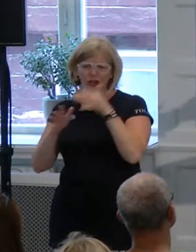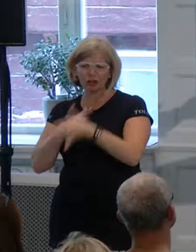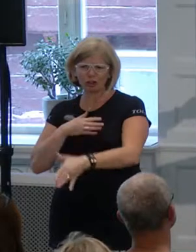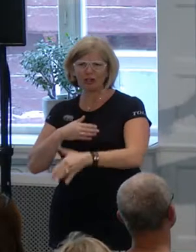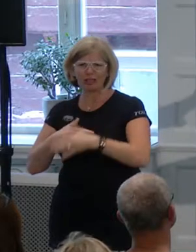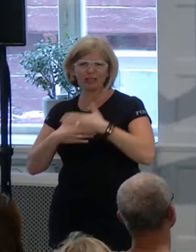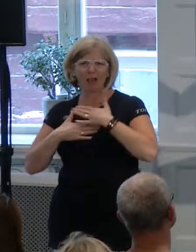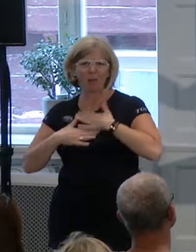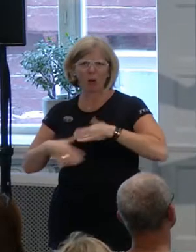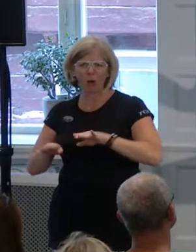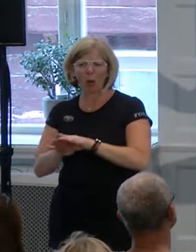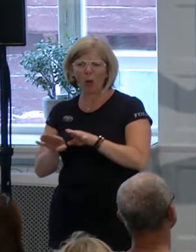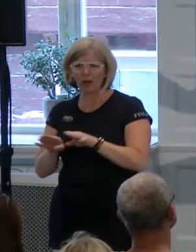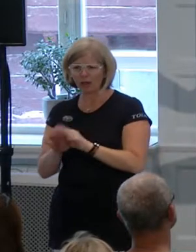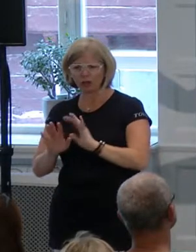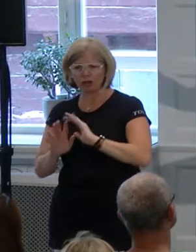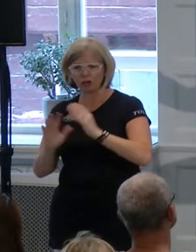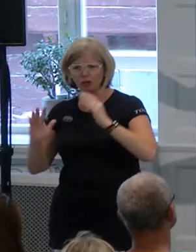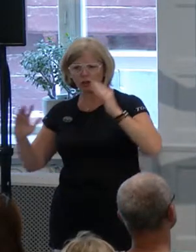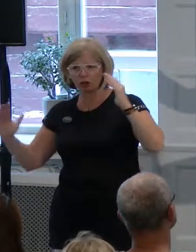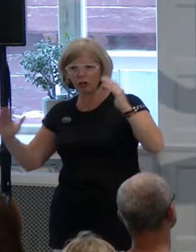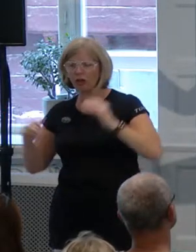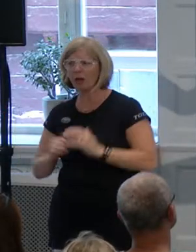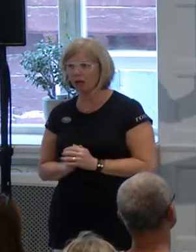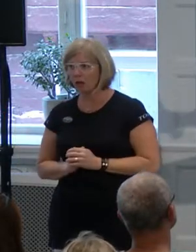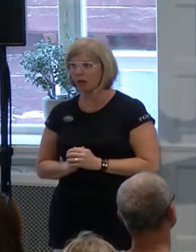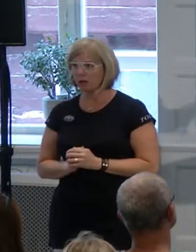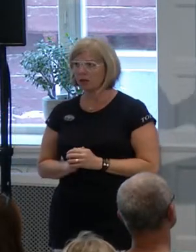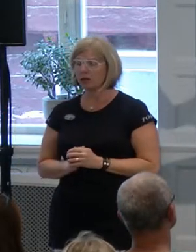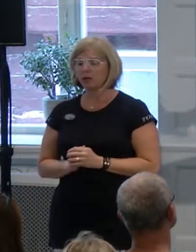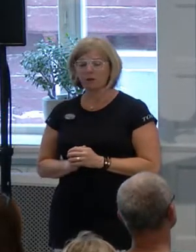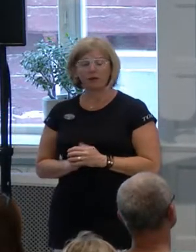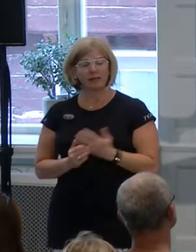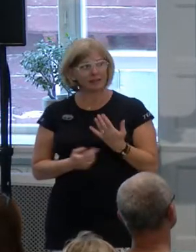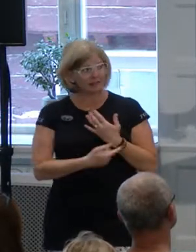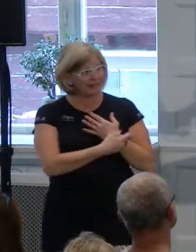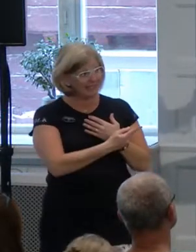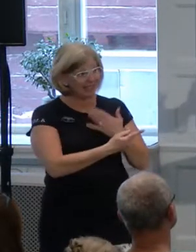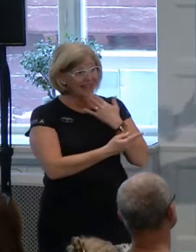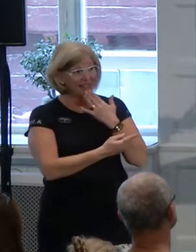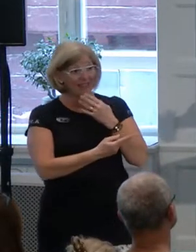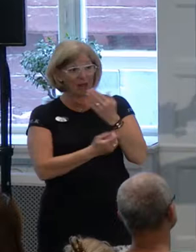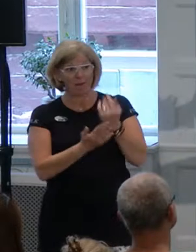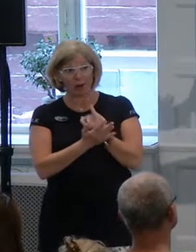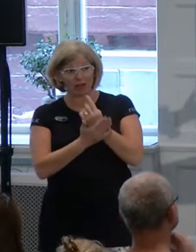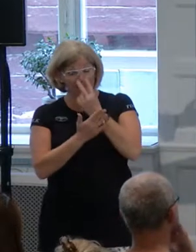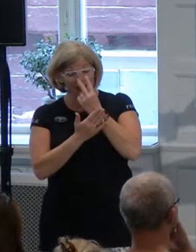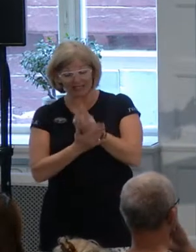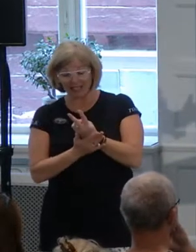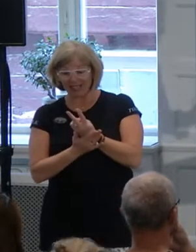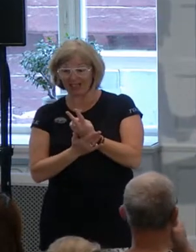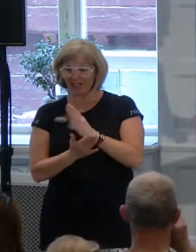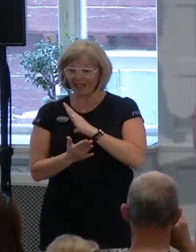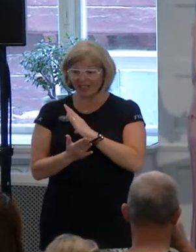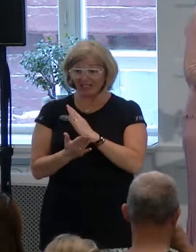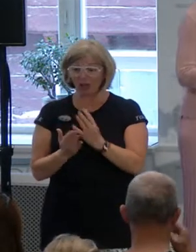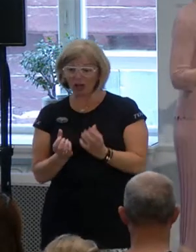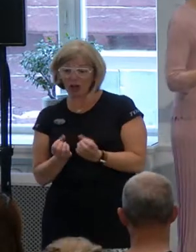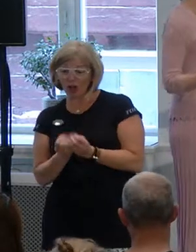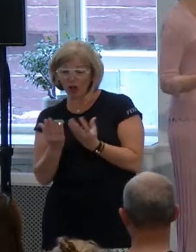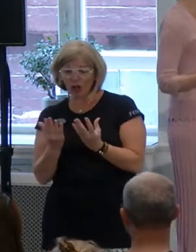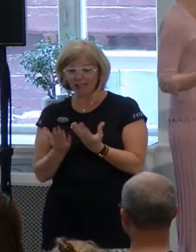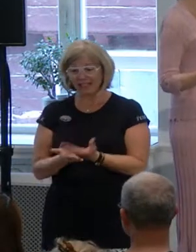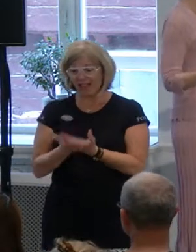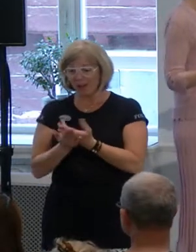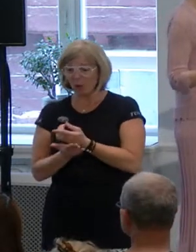stora frågan här, så vi börjar liksom väldigt brett. Vad ser ni finns för möjligheter att lösa, att hjälpa de här instanserna, kanske